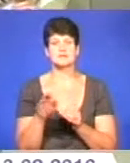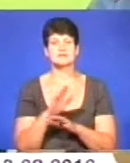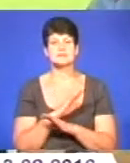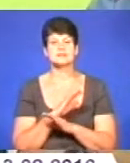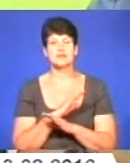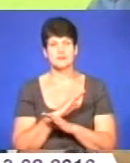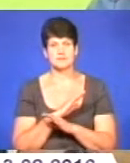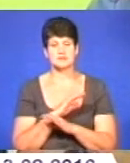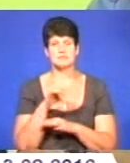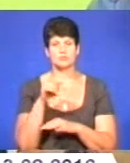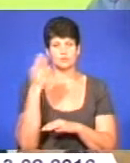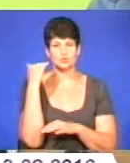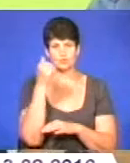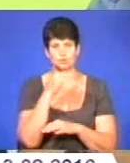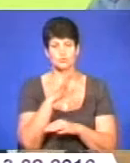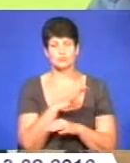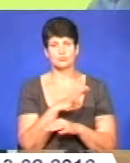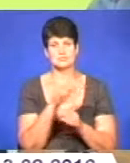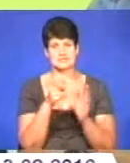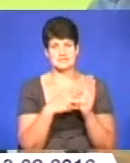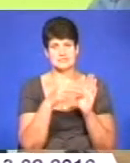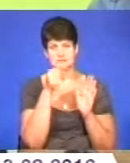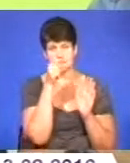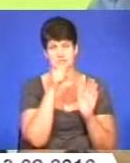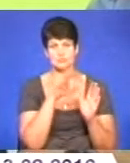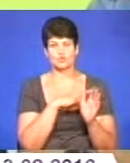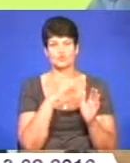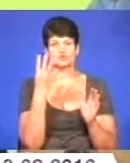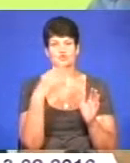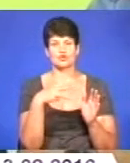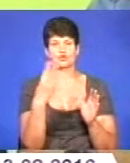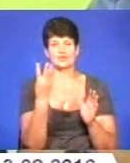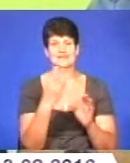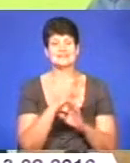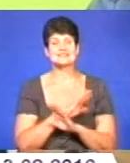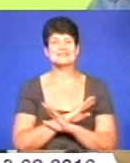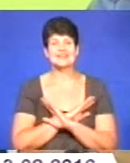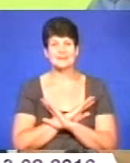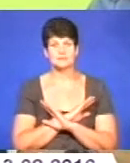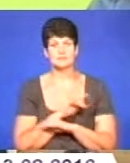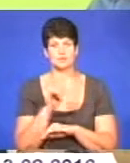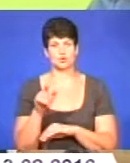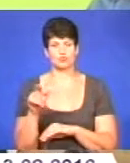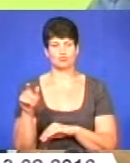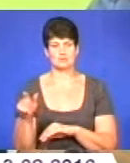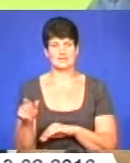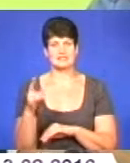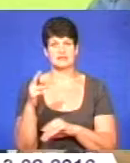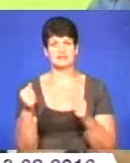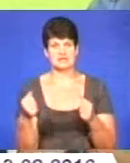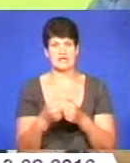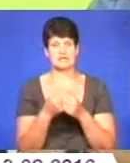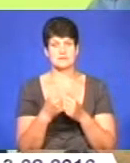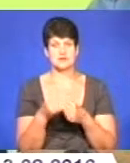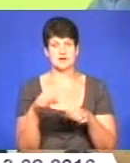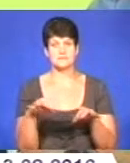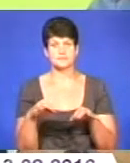році за такий період 7 місяців було 43 загиблих людини в ДТП, в цьому році